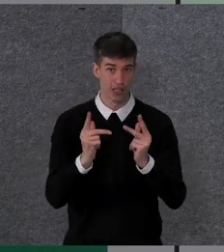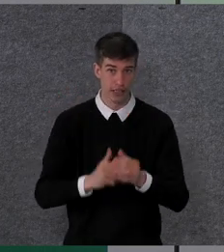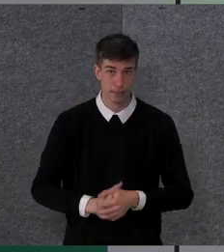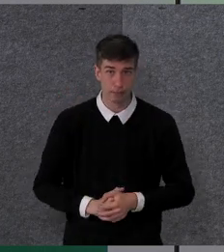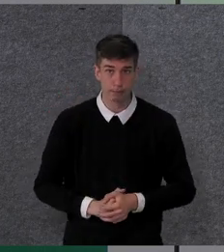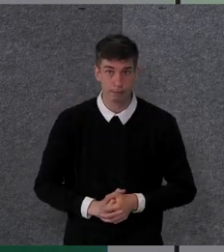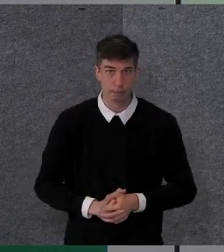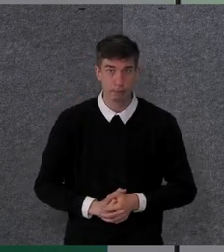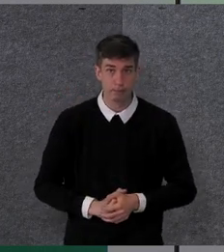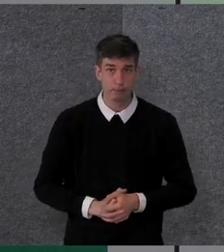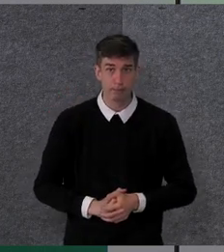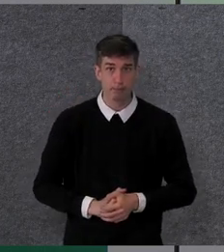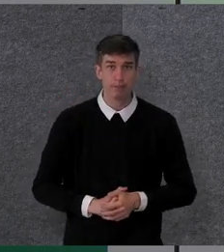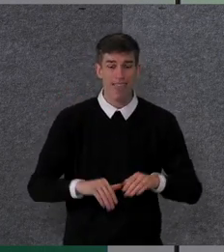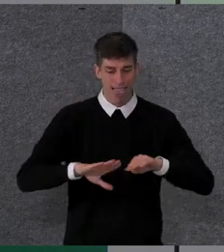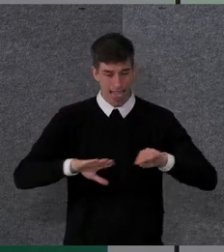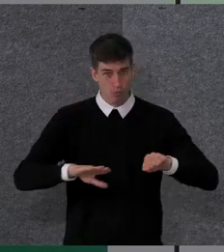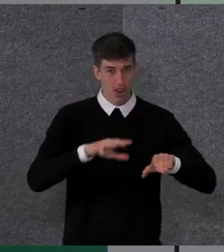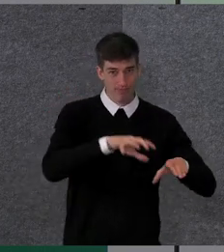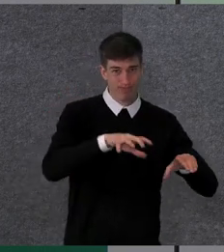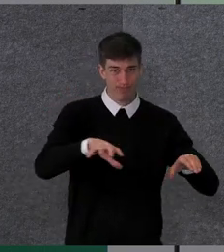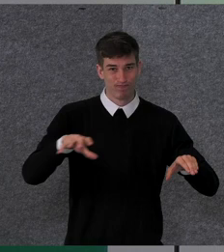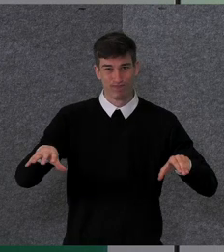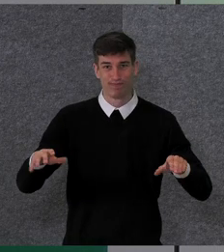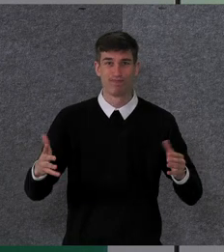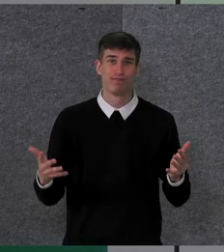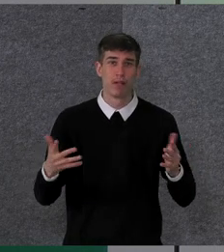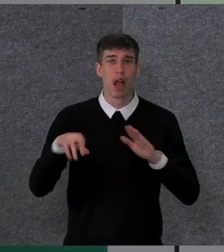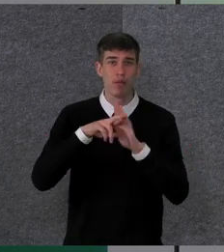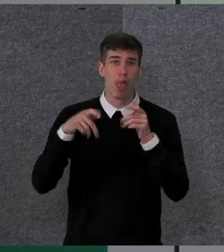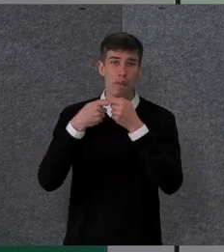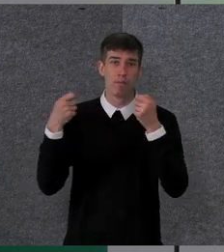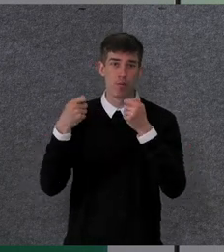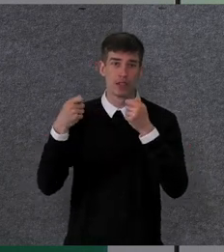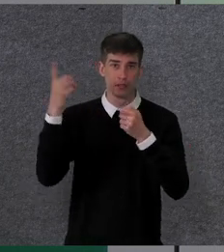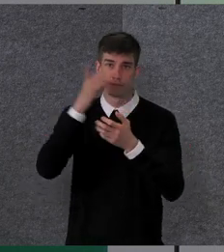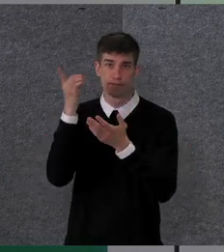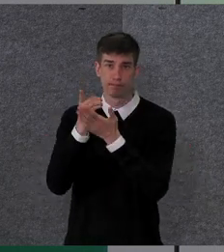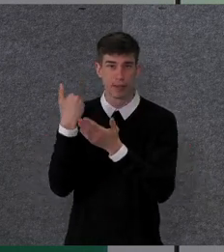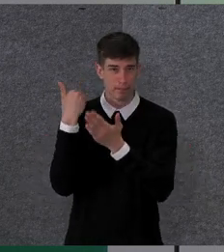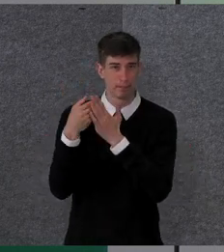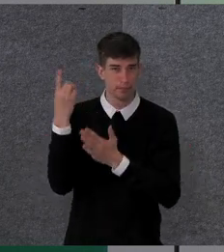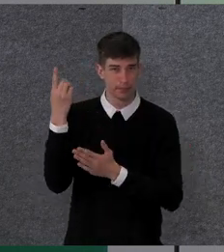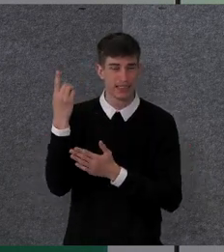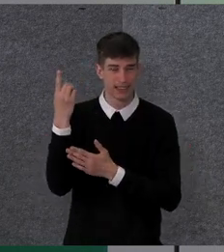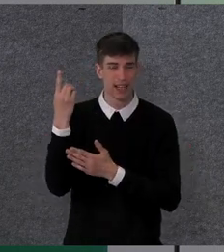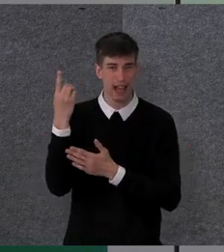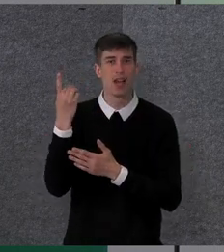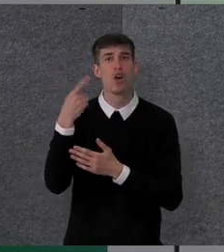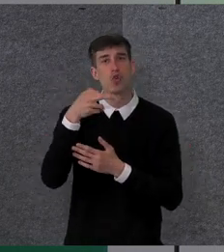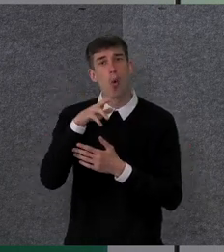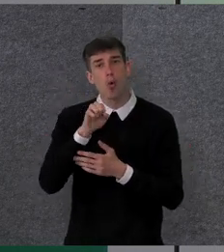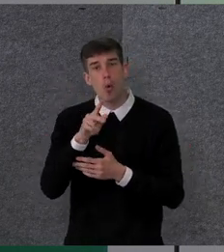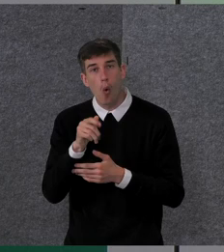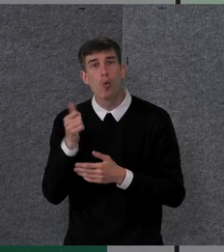die Abstände angeht, bin ich der Meinung, dass die Regelungen auf Bundesebene, die da bisher existiert haben, bevor die GroKo